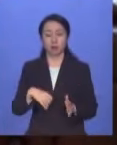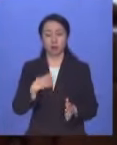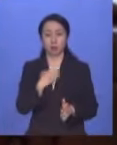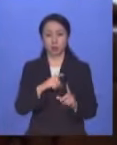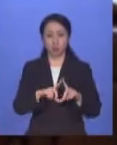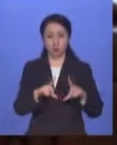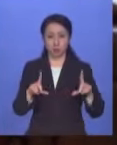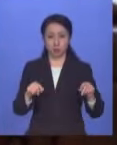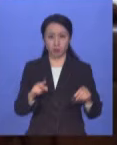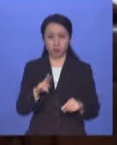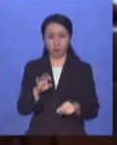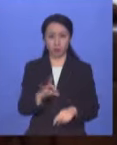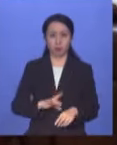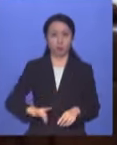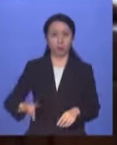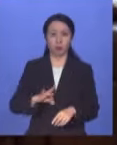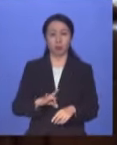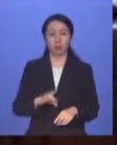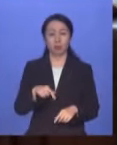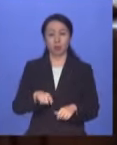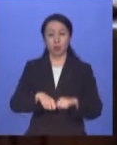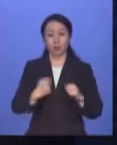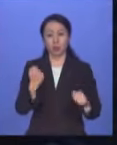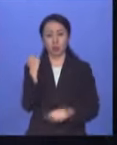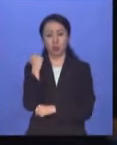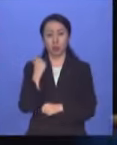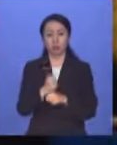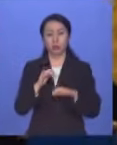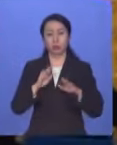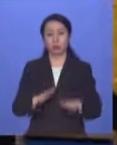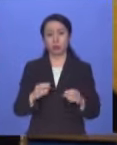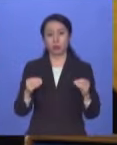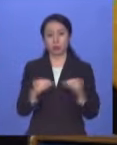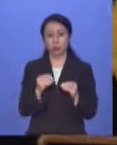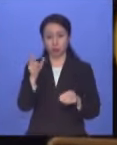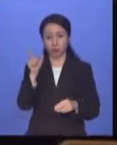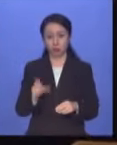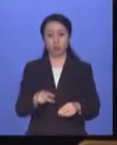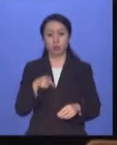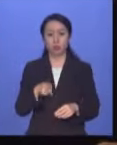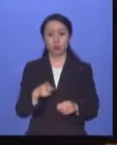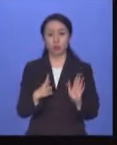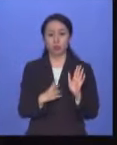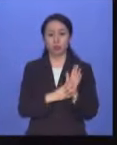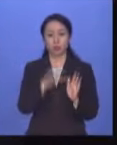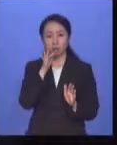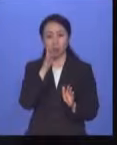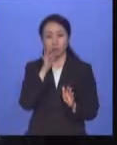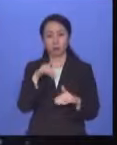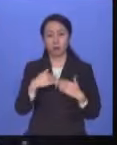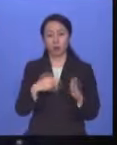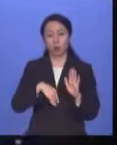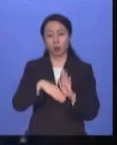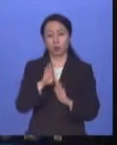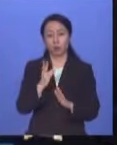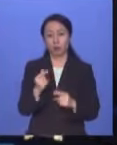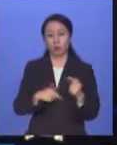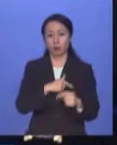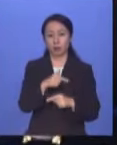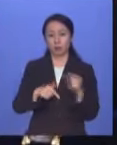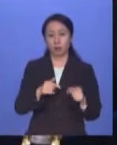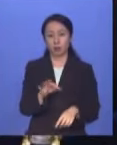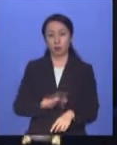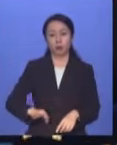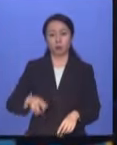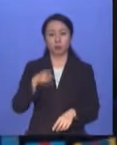значимых объектов в Жамбылском районе. С их открытием рабочие места получили десятки человек. В 2009-м его признали лучшим предпринимателем